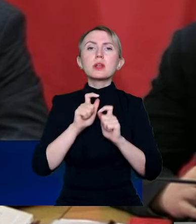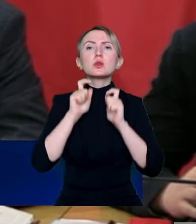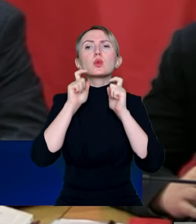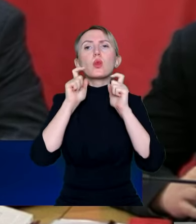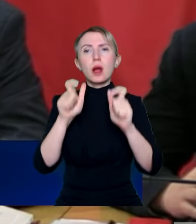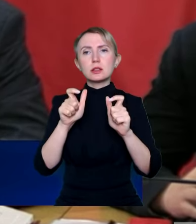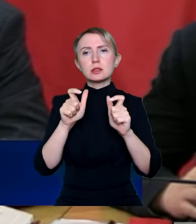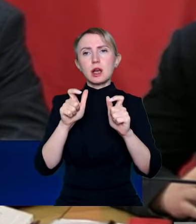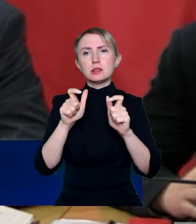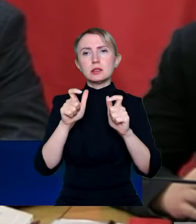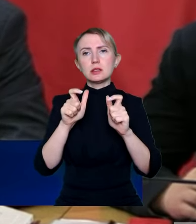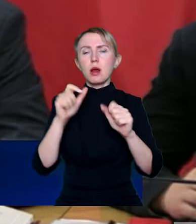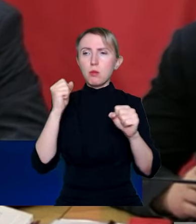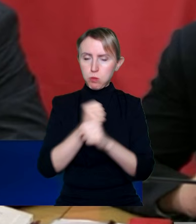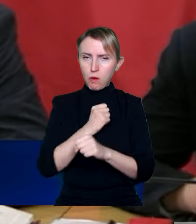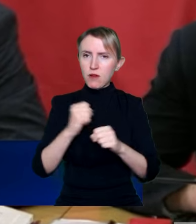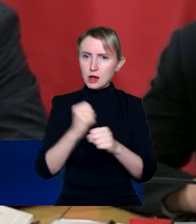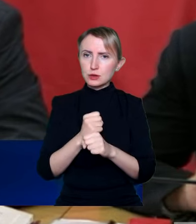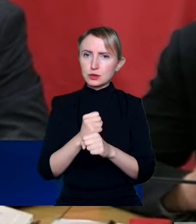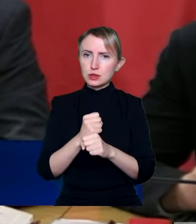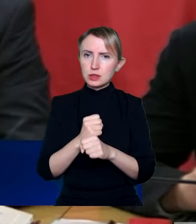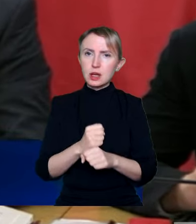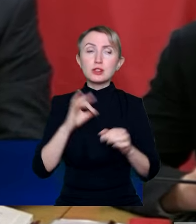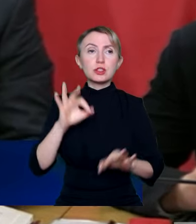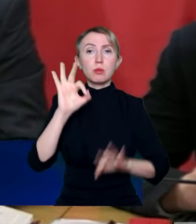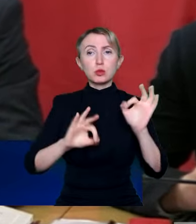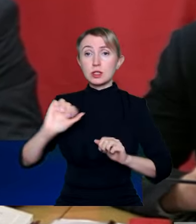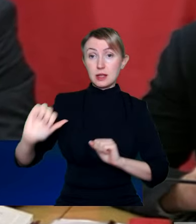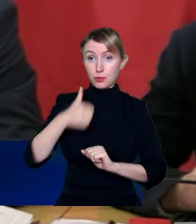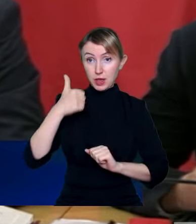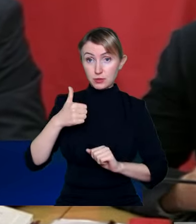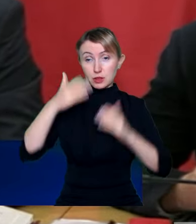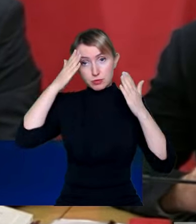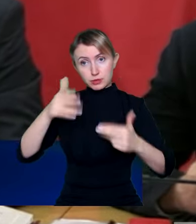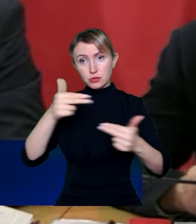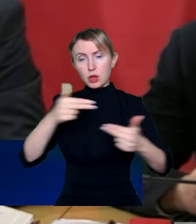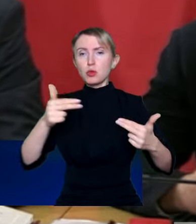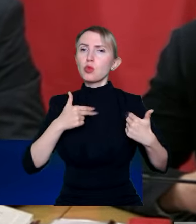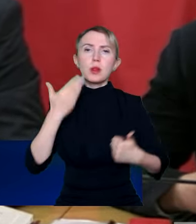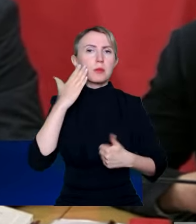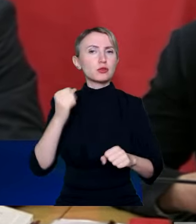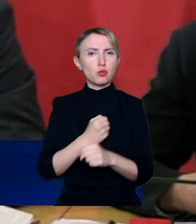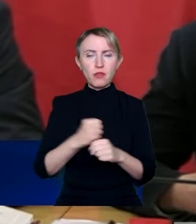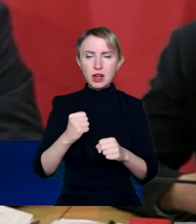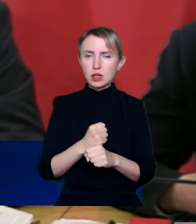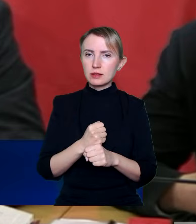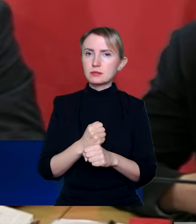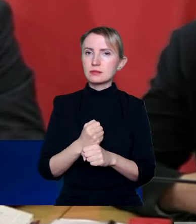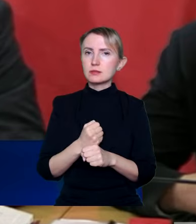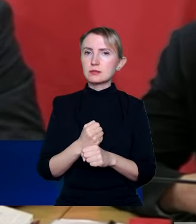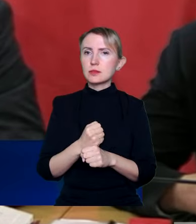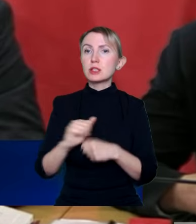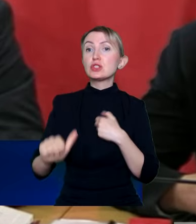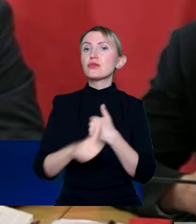typu poważnych, a dzisiejsze posiedzenie pierwsze merytoryczne komisji jest niezwykle poważne, z